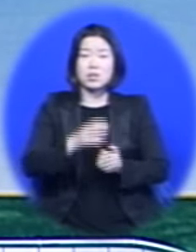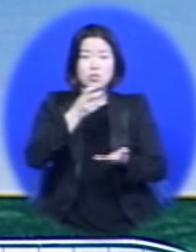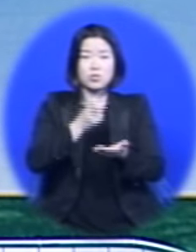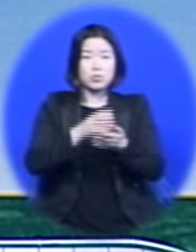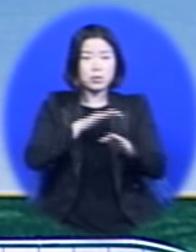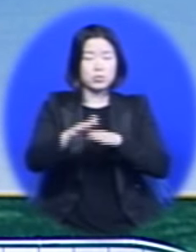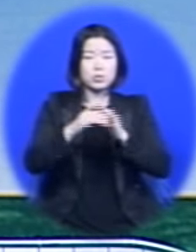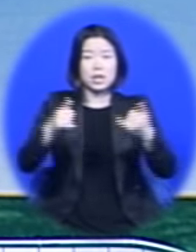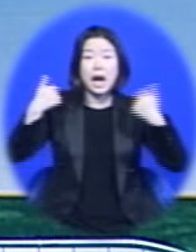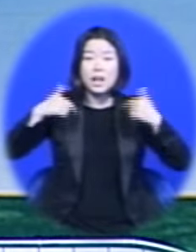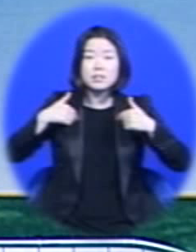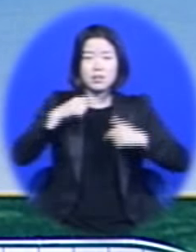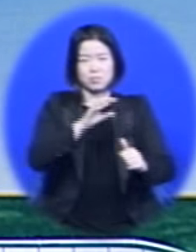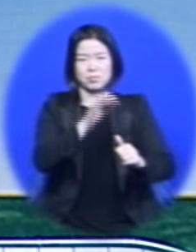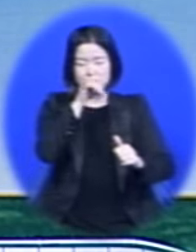율법주의자들은 언제나 그랬습니다.